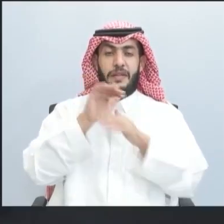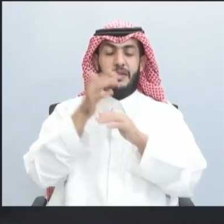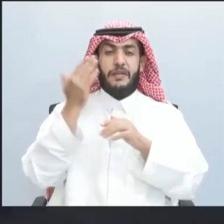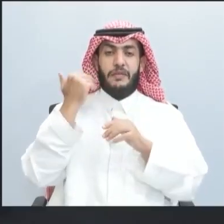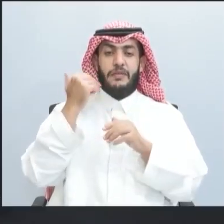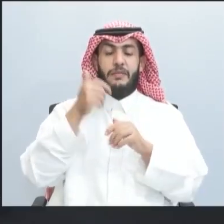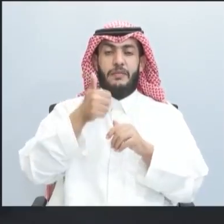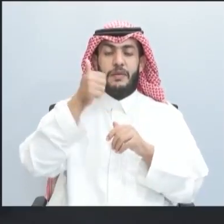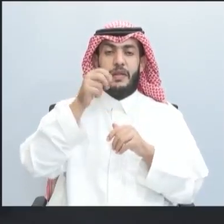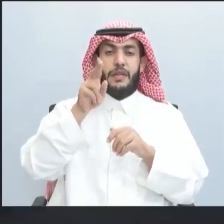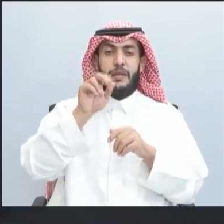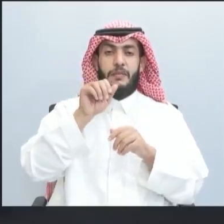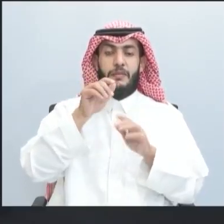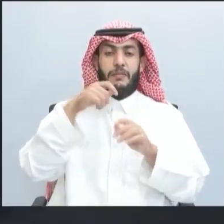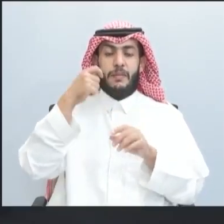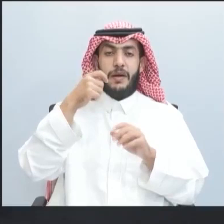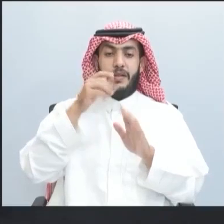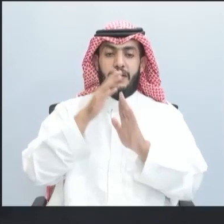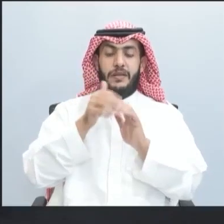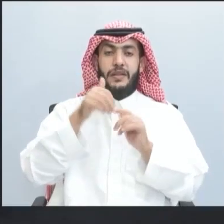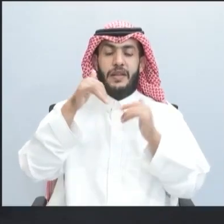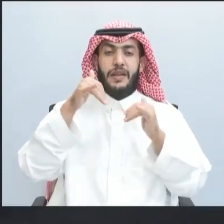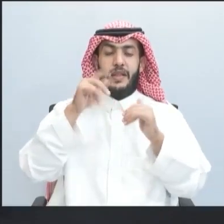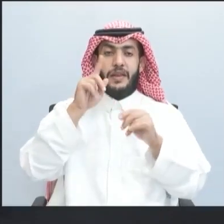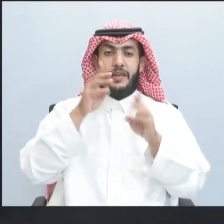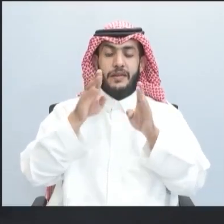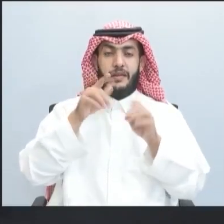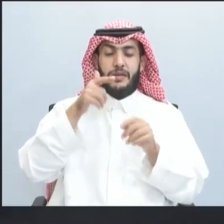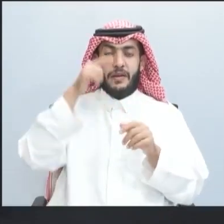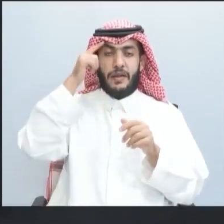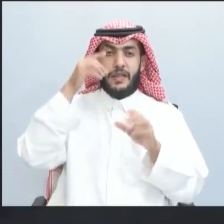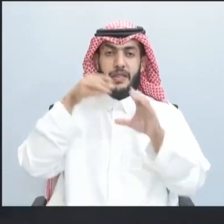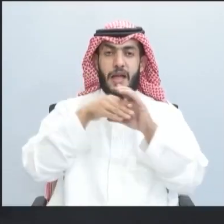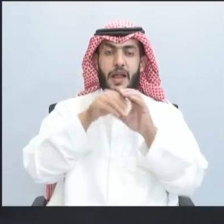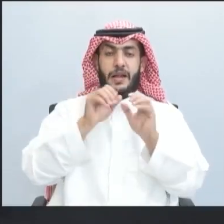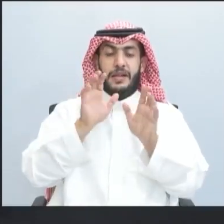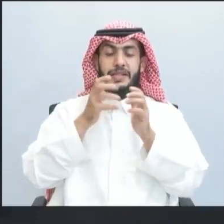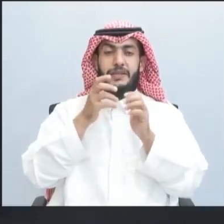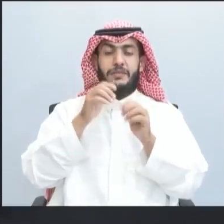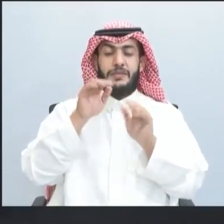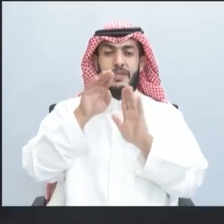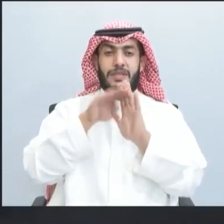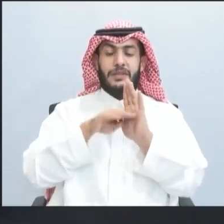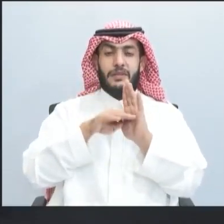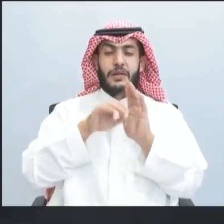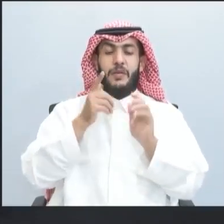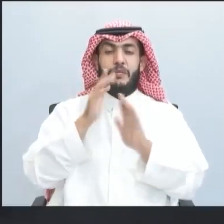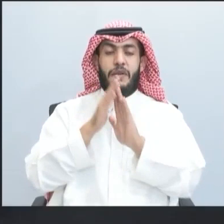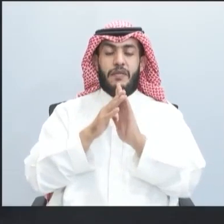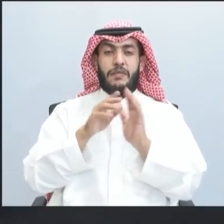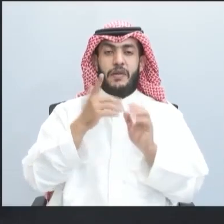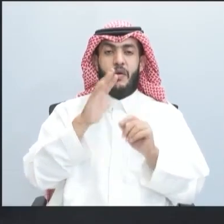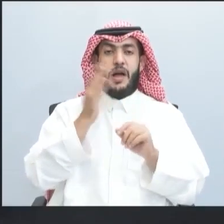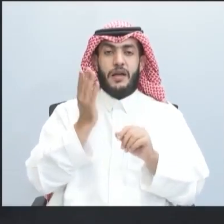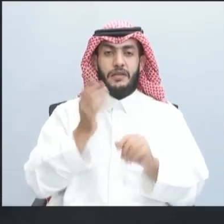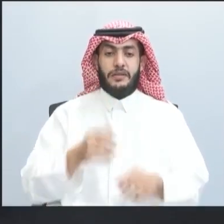الماضي انه يتم كتابه مقطع الجافا سكريبت عن طريقين اما ان يكون داخلي في قسم البودي او الهيد او يكون ملف